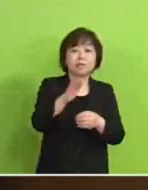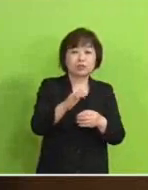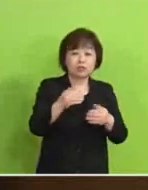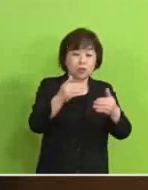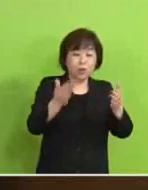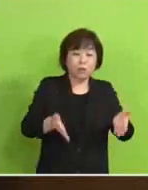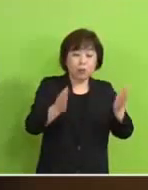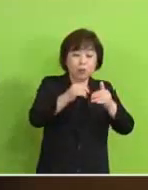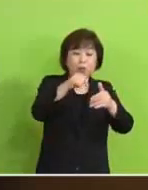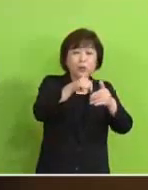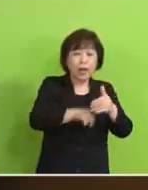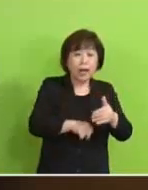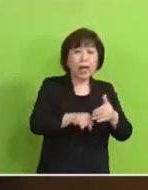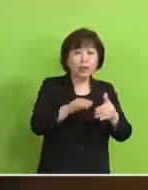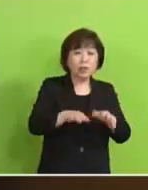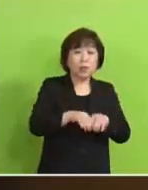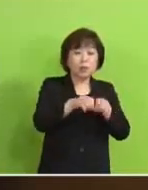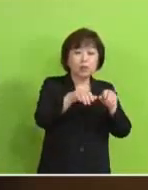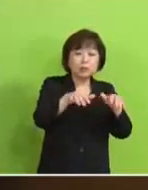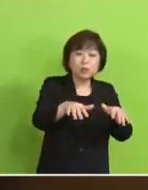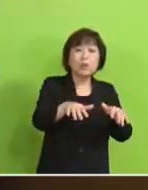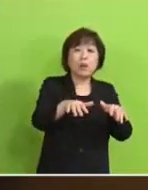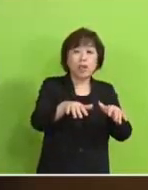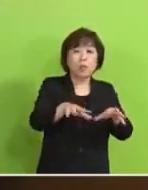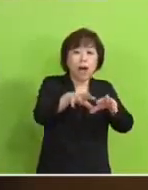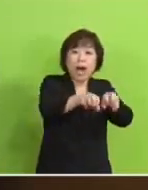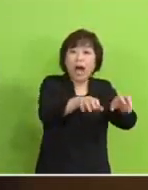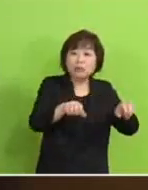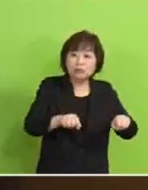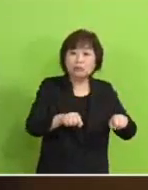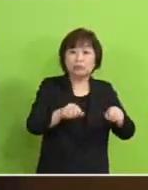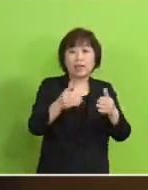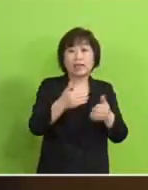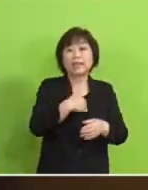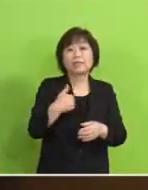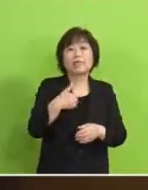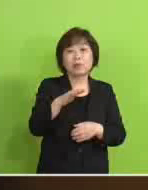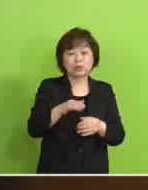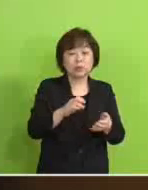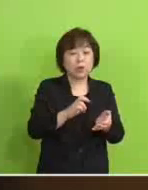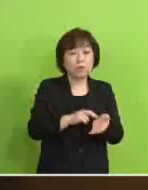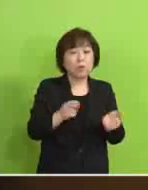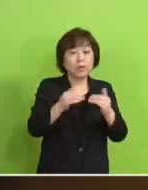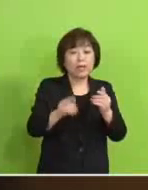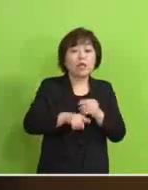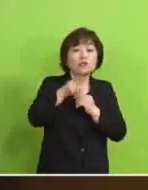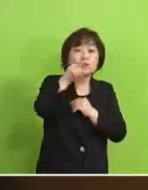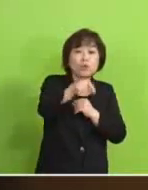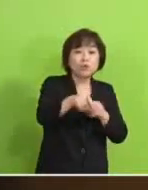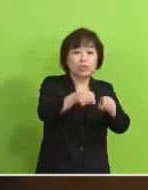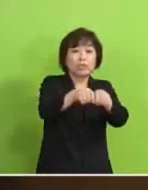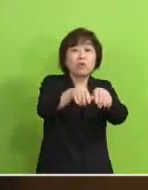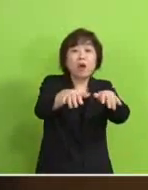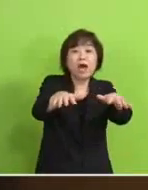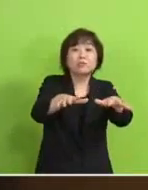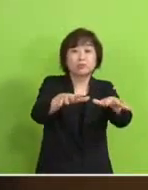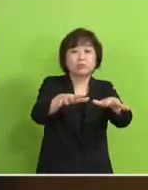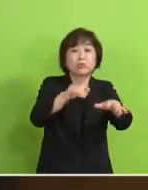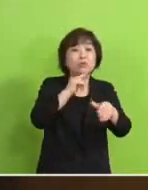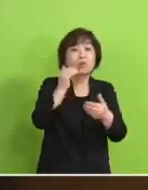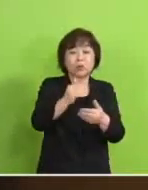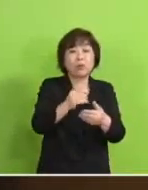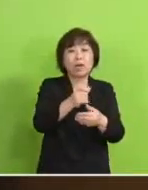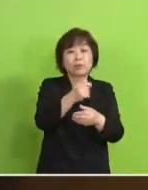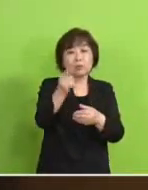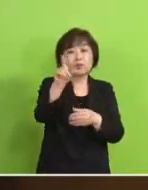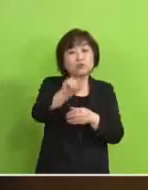院内での感染の広がりは把握できております。医療機関から外に感染が広がる可能性は